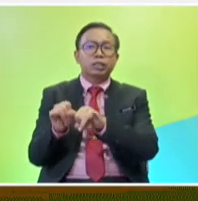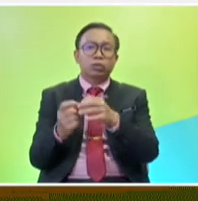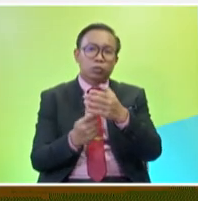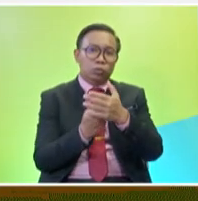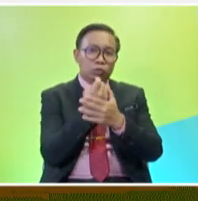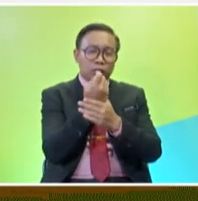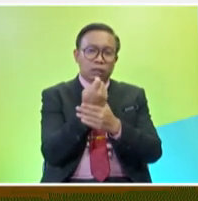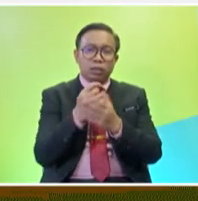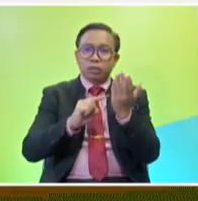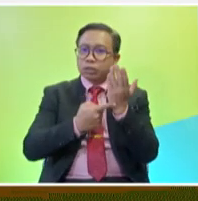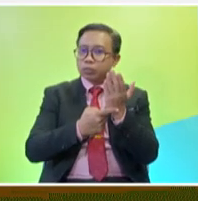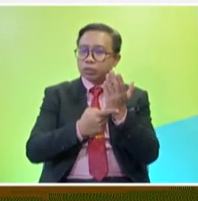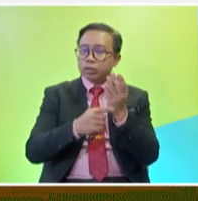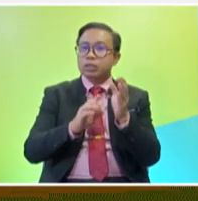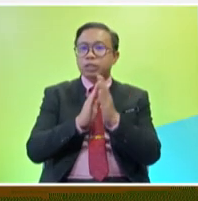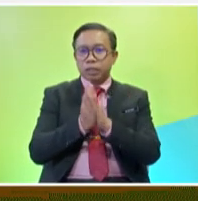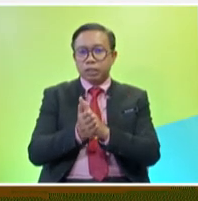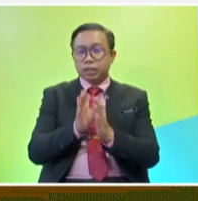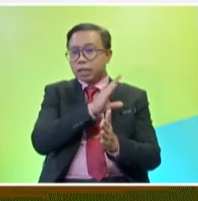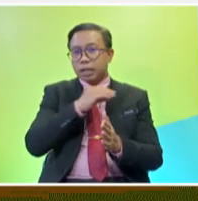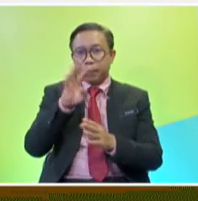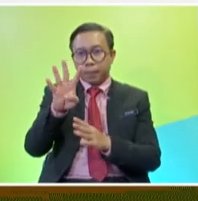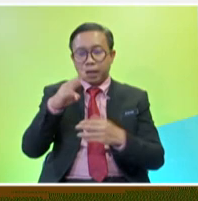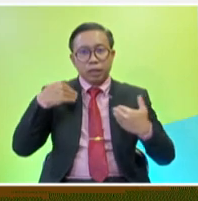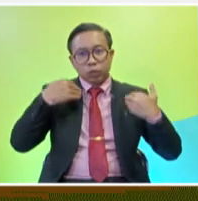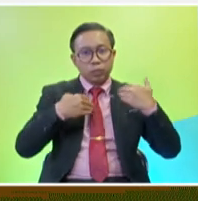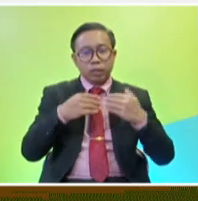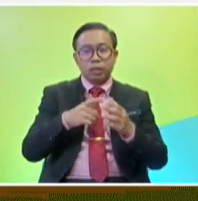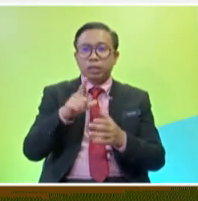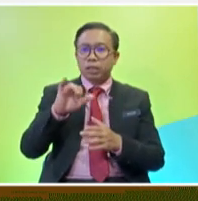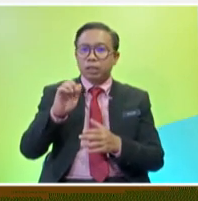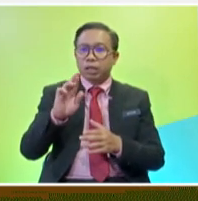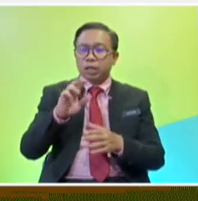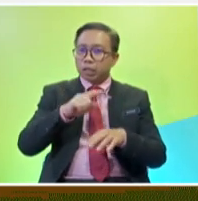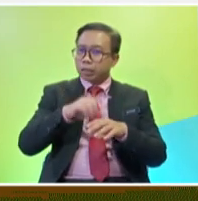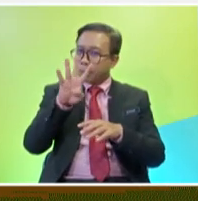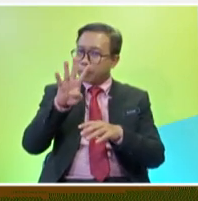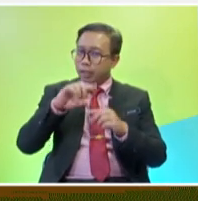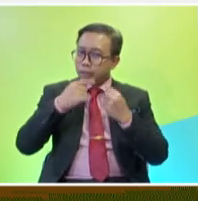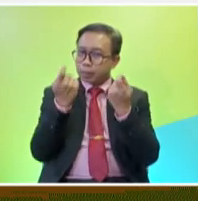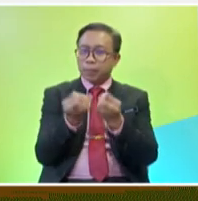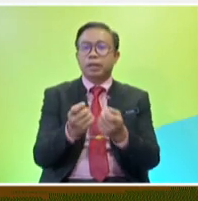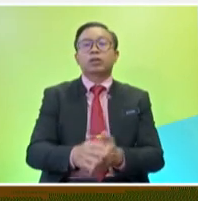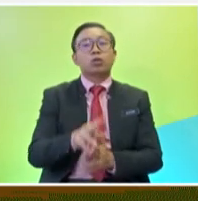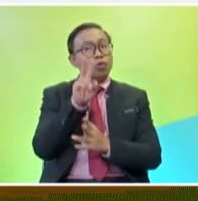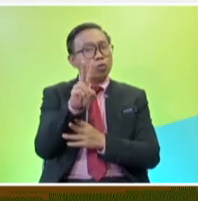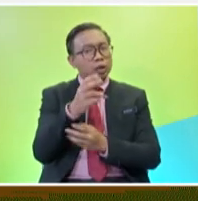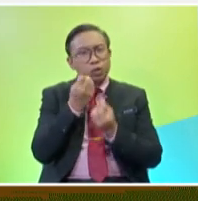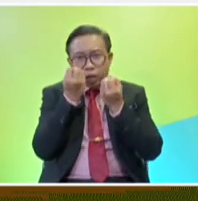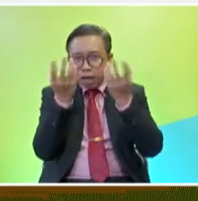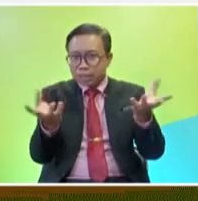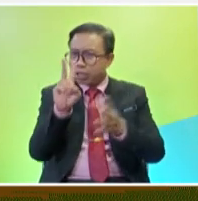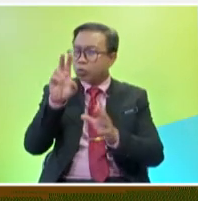semula jadi dan hidup pada liar di 4 kawasan dan yang kedua adalah dapat menjelaskan sekurang-kurangnya dua contoh